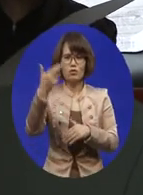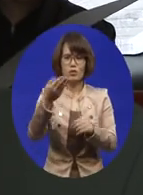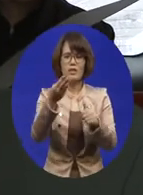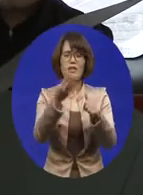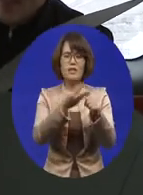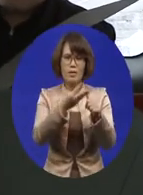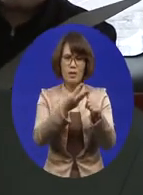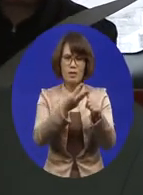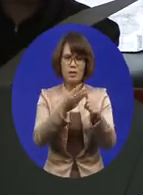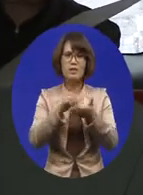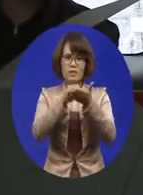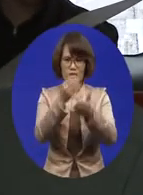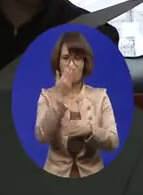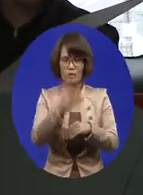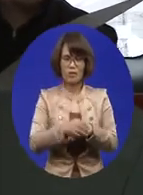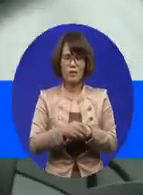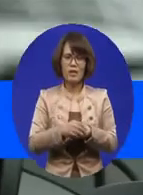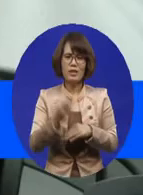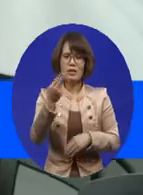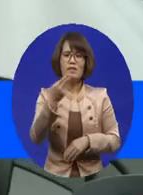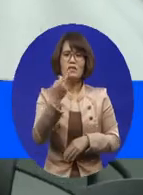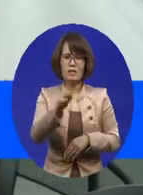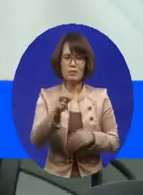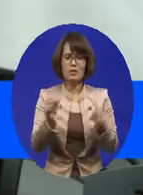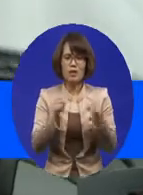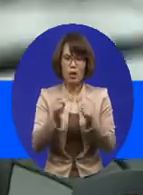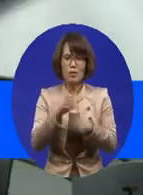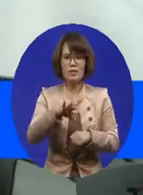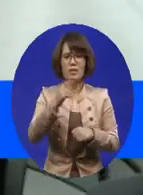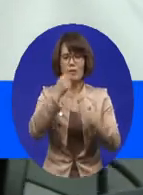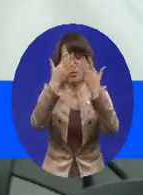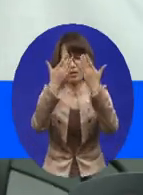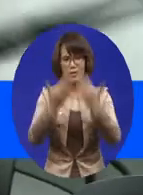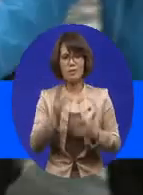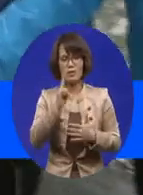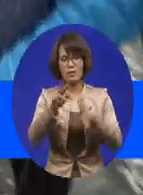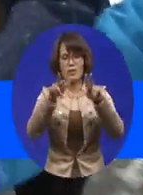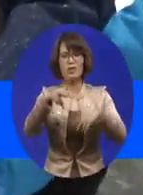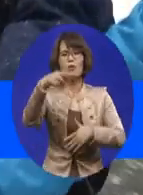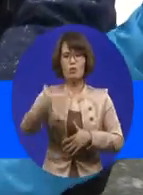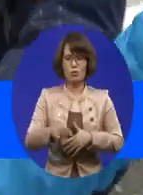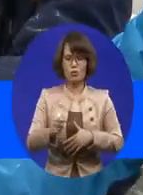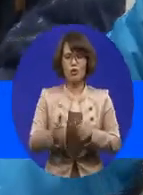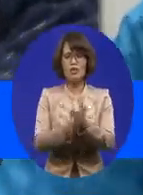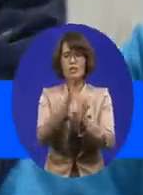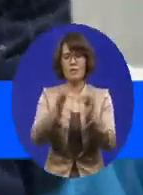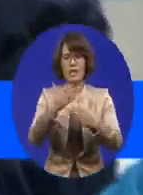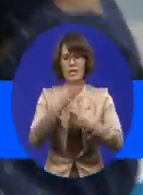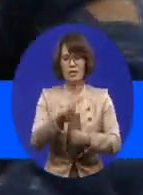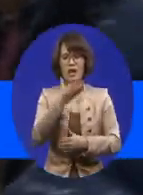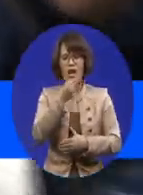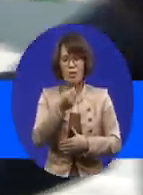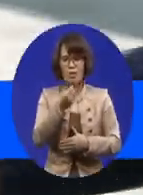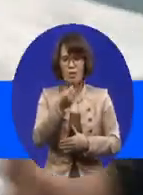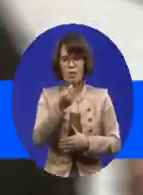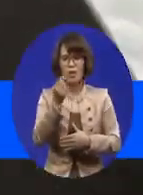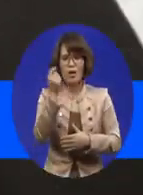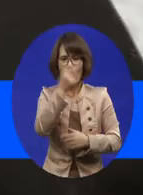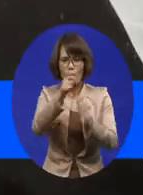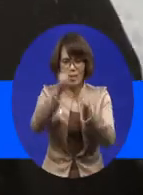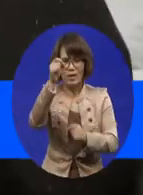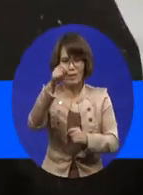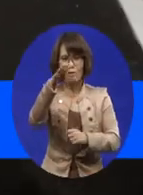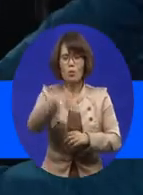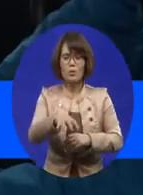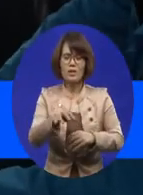세 번까지는 예. 이용할 수가 있다. 예, 예. 2012년 겨울 첫 폭설이 내린 이번 주 시민의 안전과 행복을